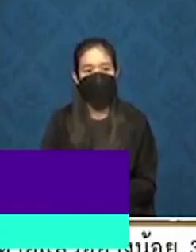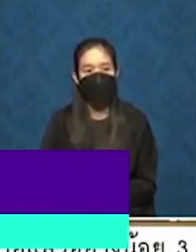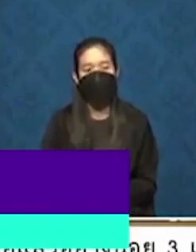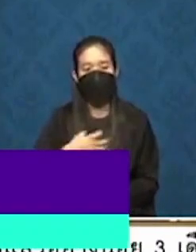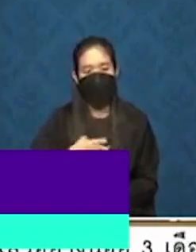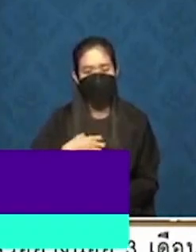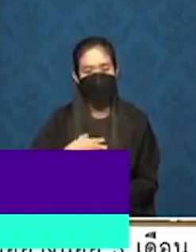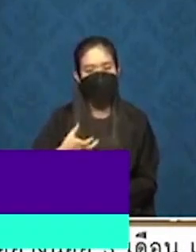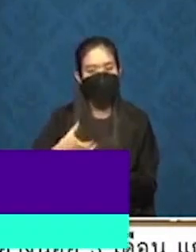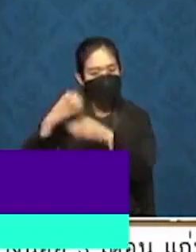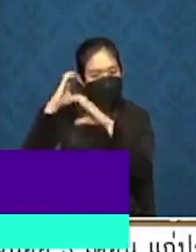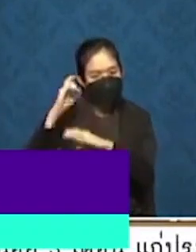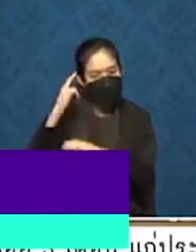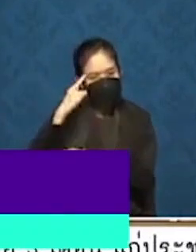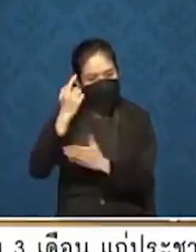คำหาลอท่านให่